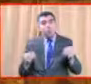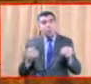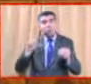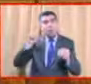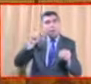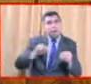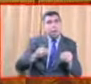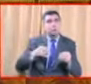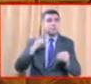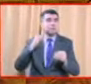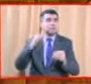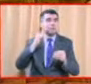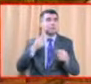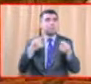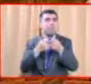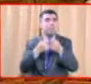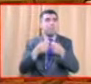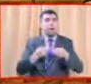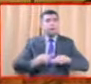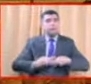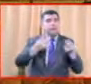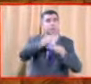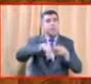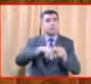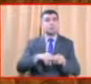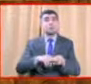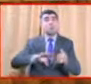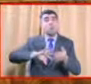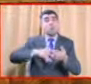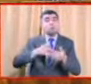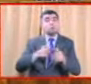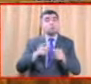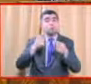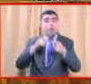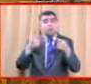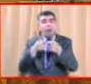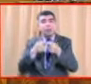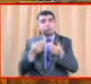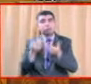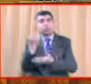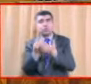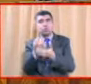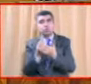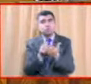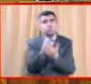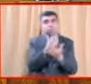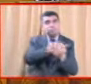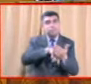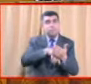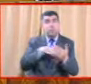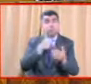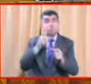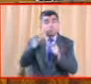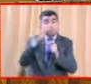بها وصيانتها بالشكل المطلوب والدائم، كما أن هذه السكنة في حاجة